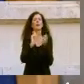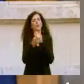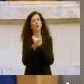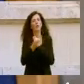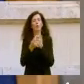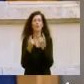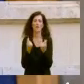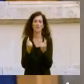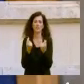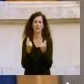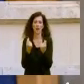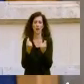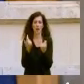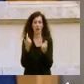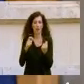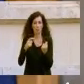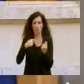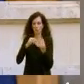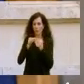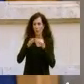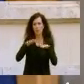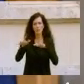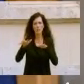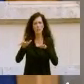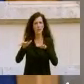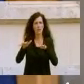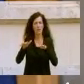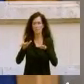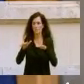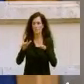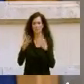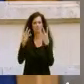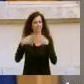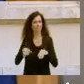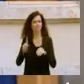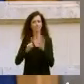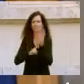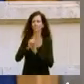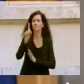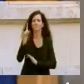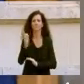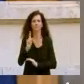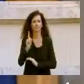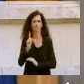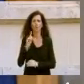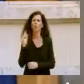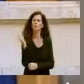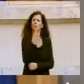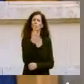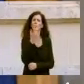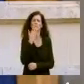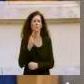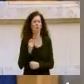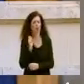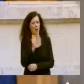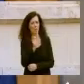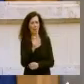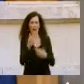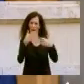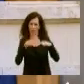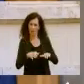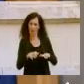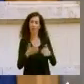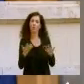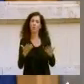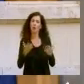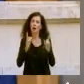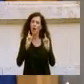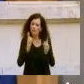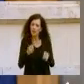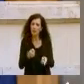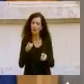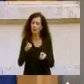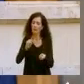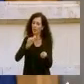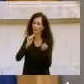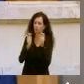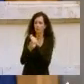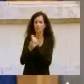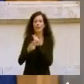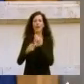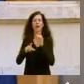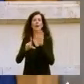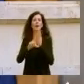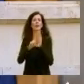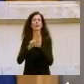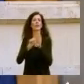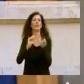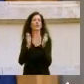inefficiente vogliamo tutti pagare meno ma per fare questo dobbiamo mettere mano a una seria riforma e anche su questo stiamo lavorando